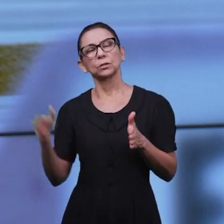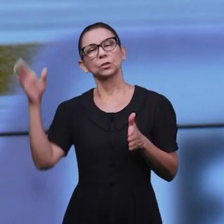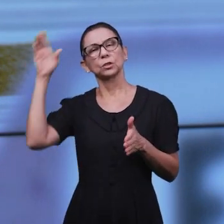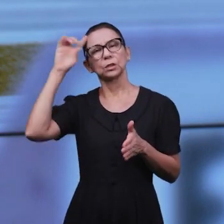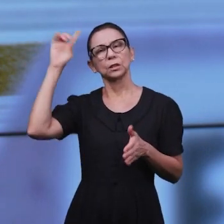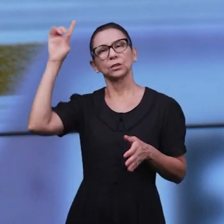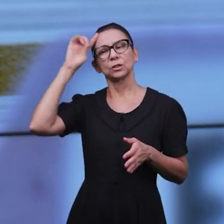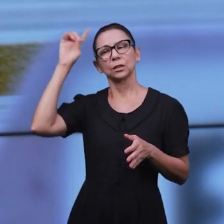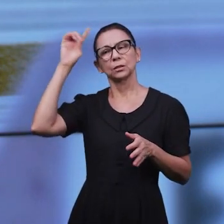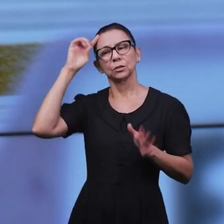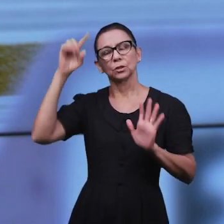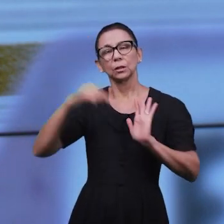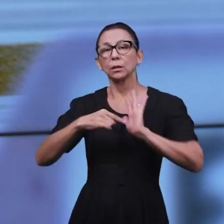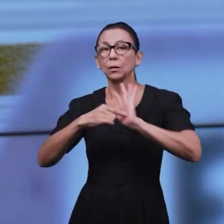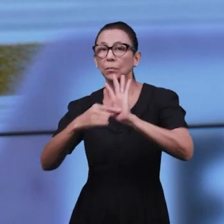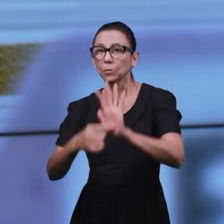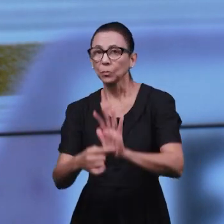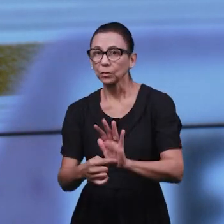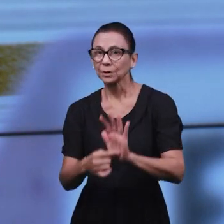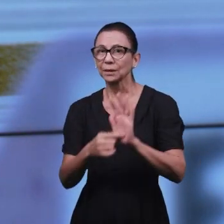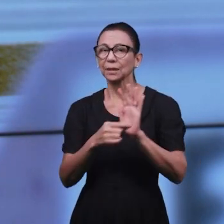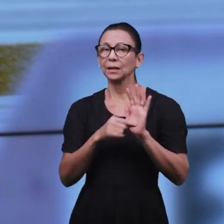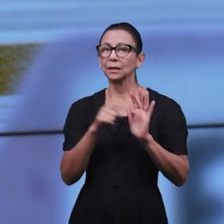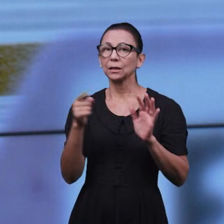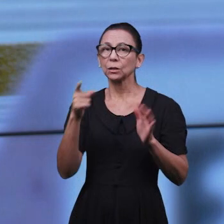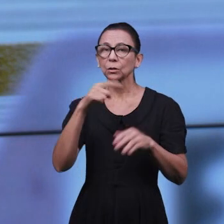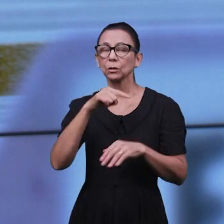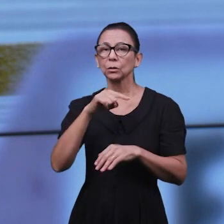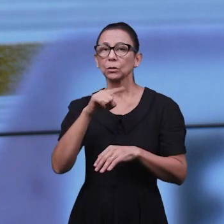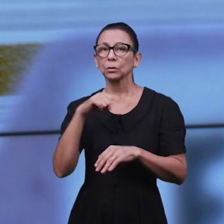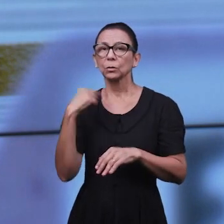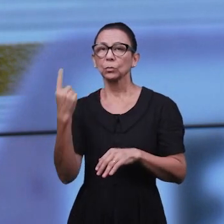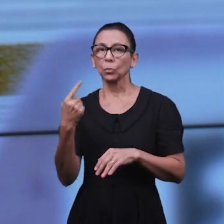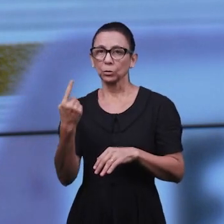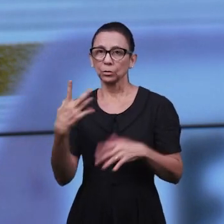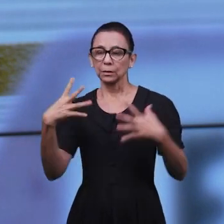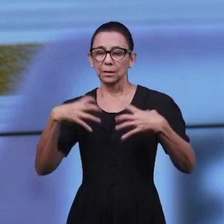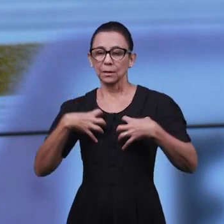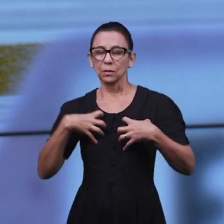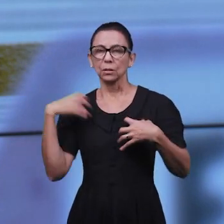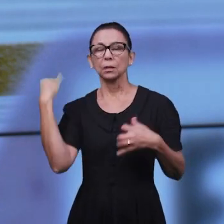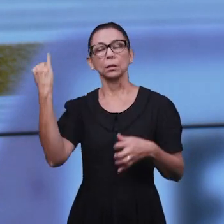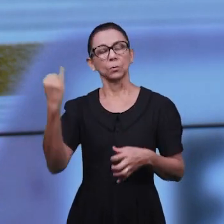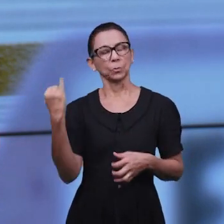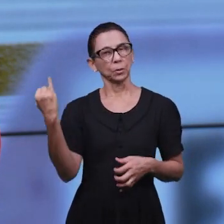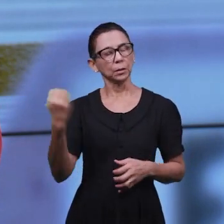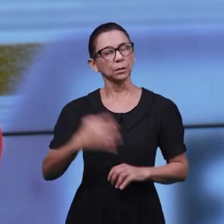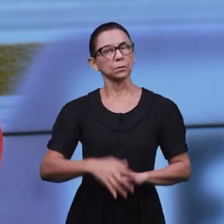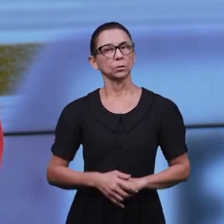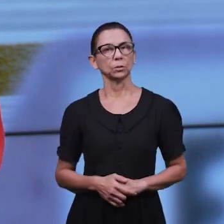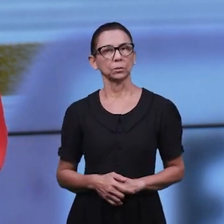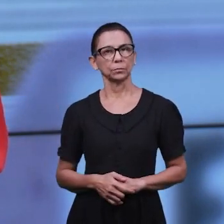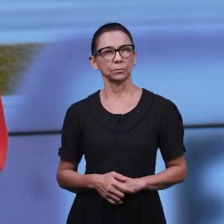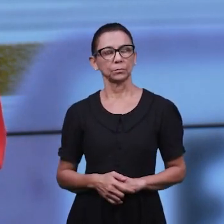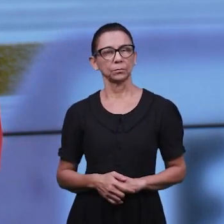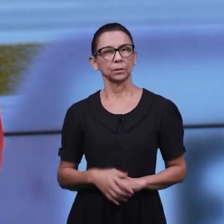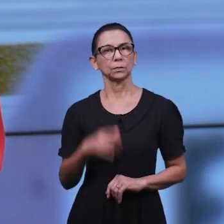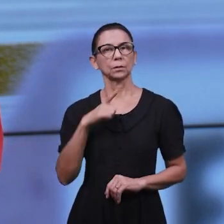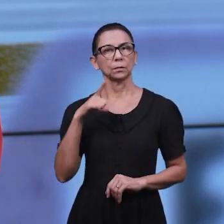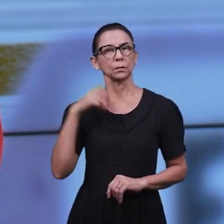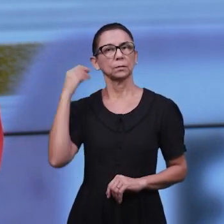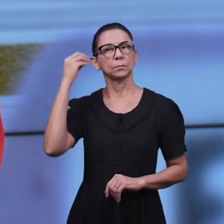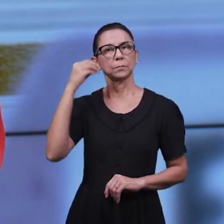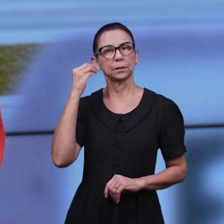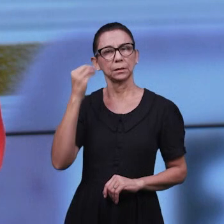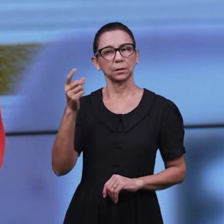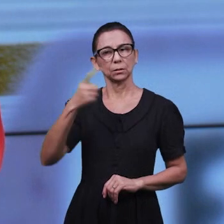activités quotidiennes, nous devons accueillir, démontrer que tous les sentiments sont importants. Il y a quelque chose à nous dire.